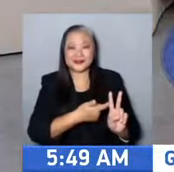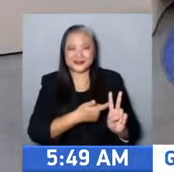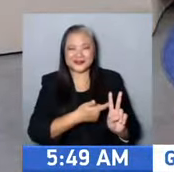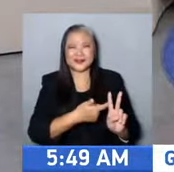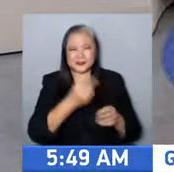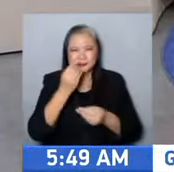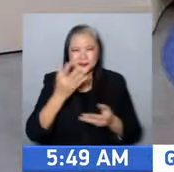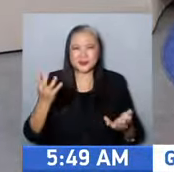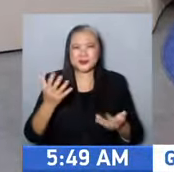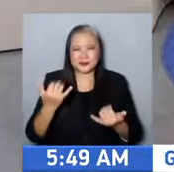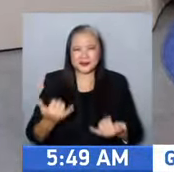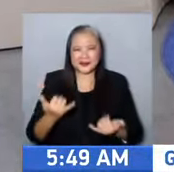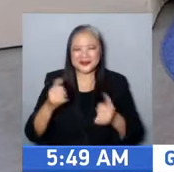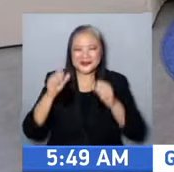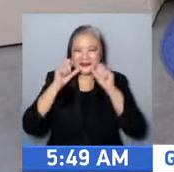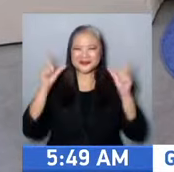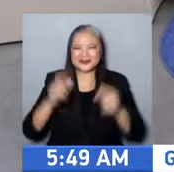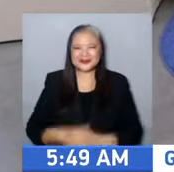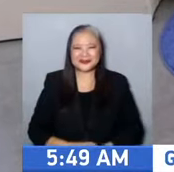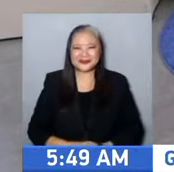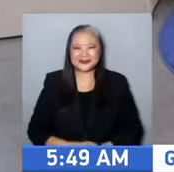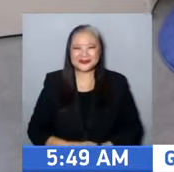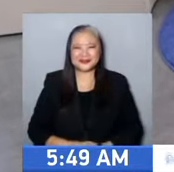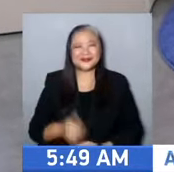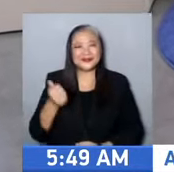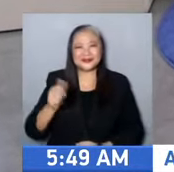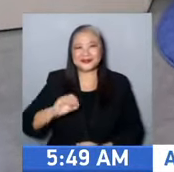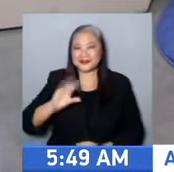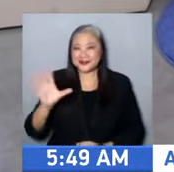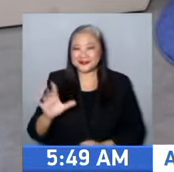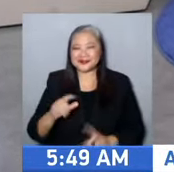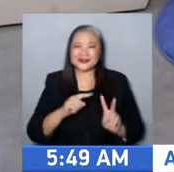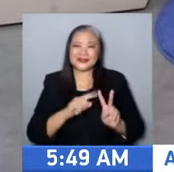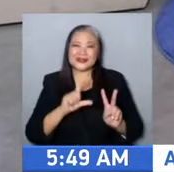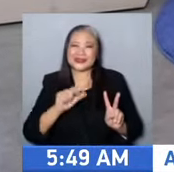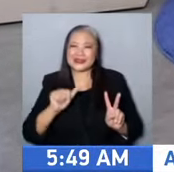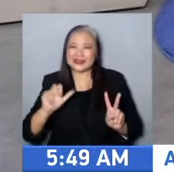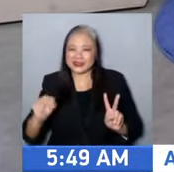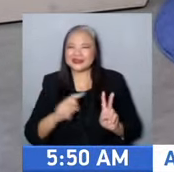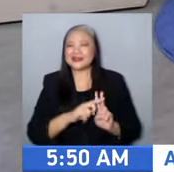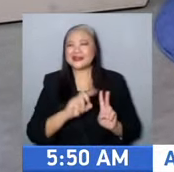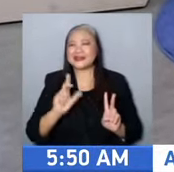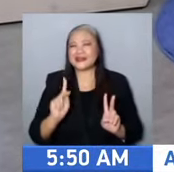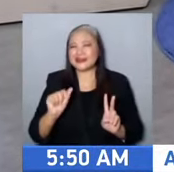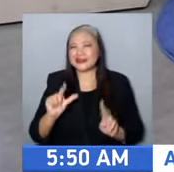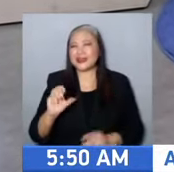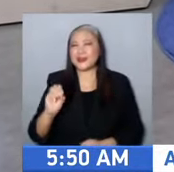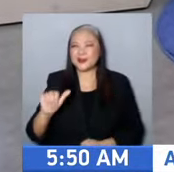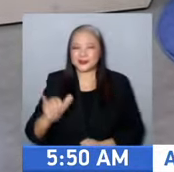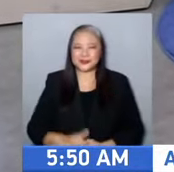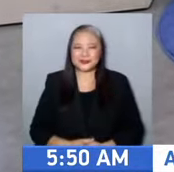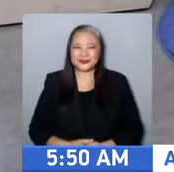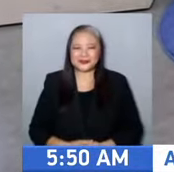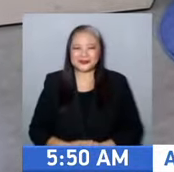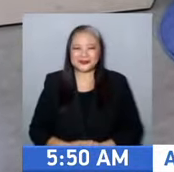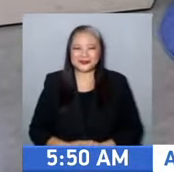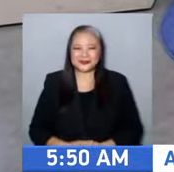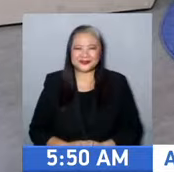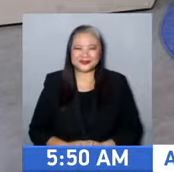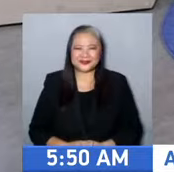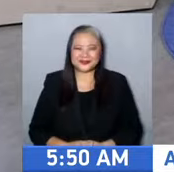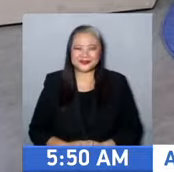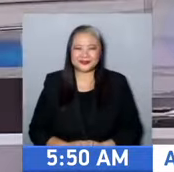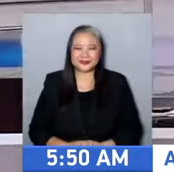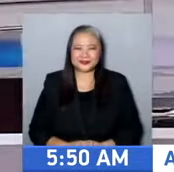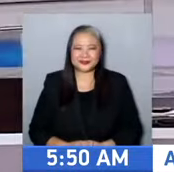araw. Good morning! Good morning! Hello! Pagkasin muna natin ng mainit-init nga na surprise para sa inyo mga kapatid. Oo naman, kasi alam mo, Caloy, holiday